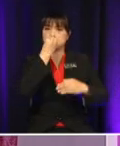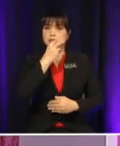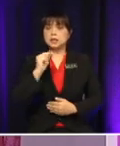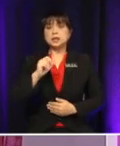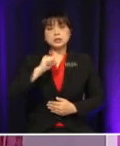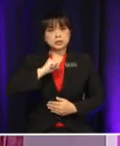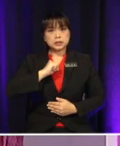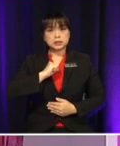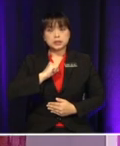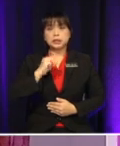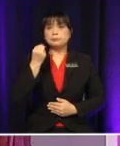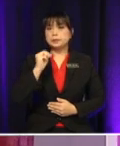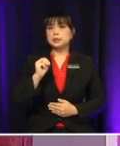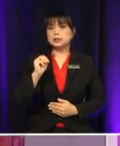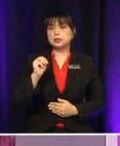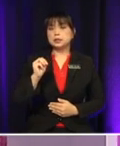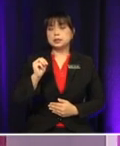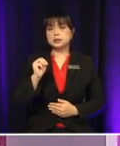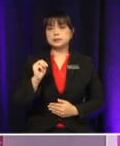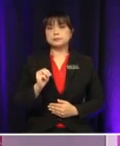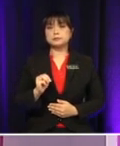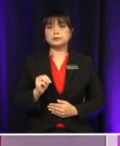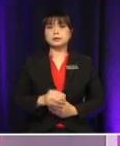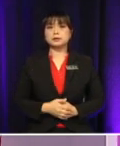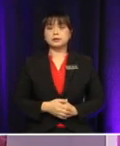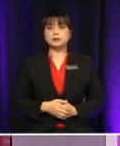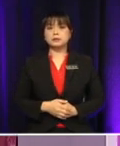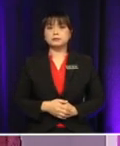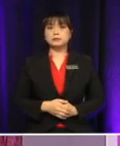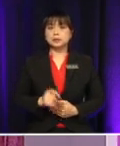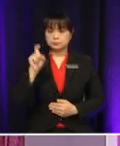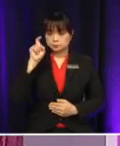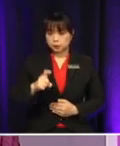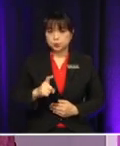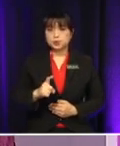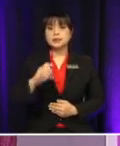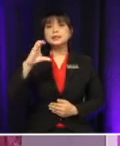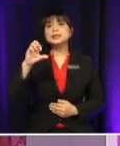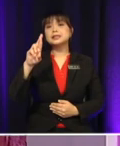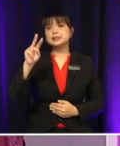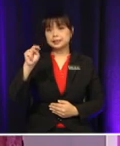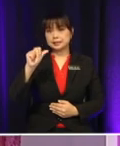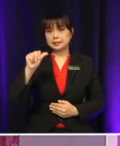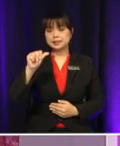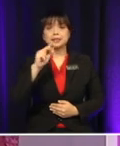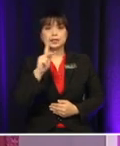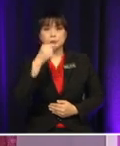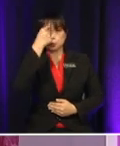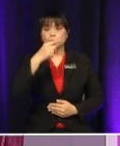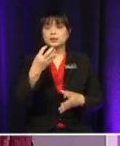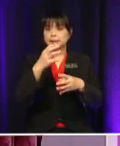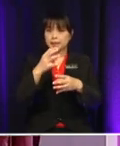mesti ada Jess mereka mesti cernakannya untuk mendapatkan eee nutrien dia ya